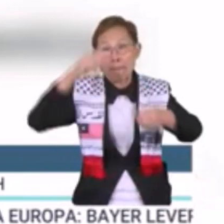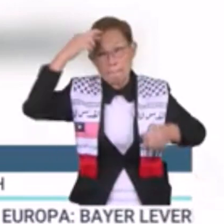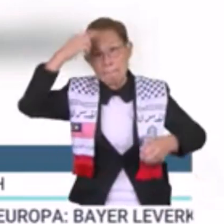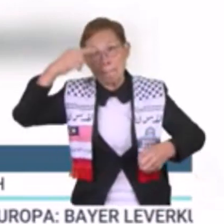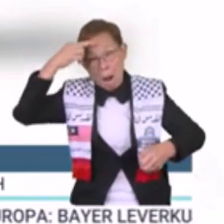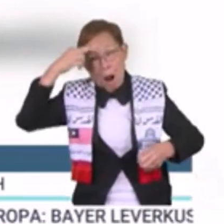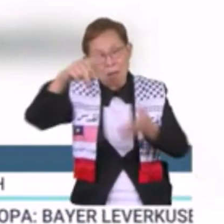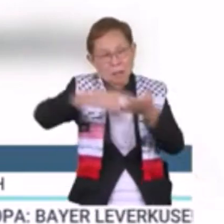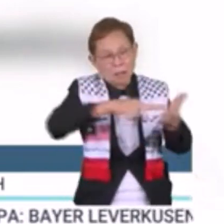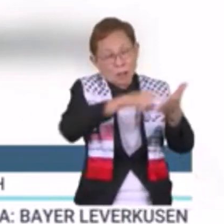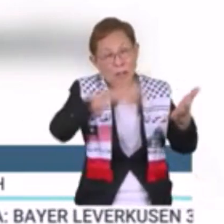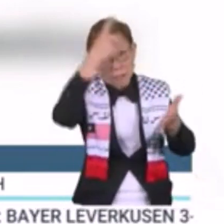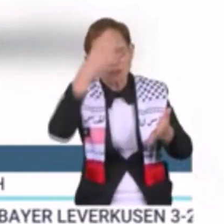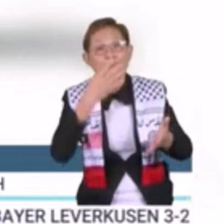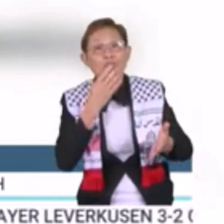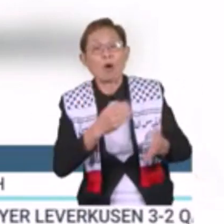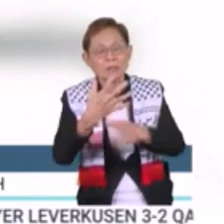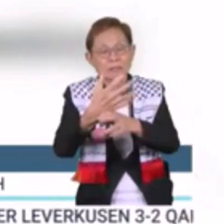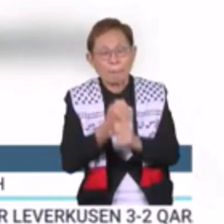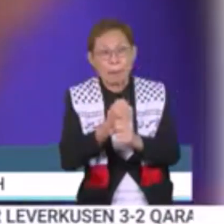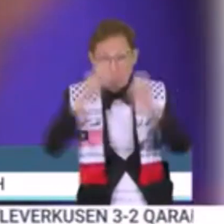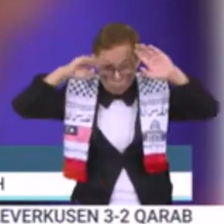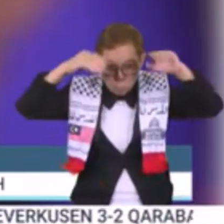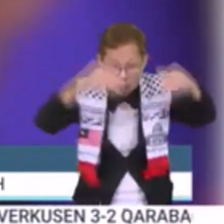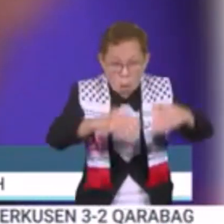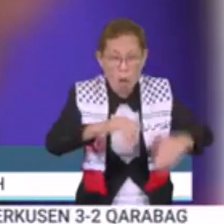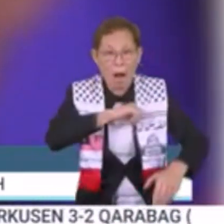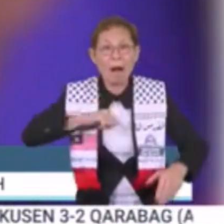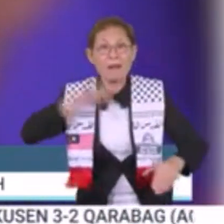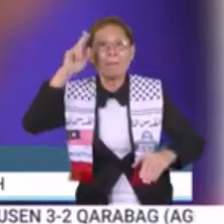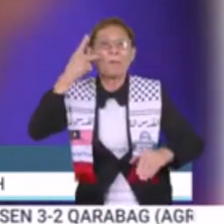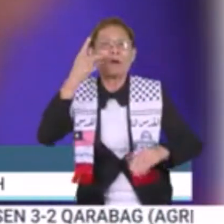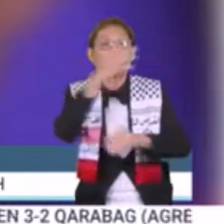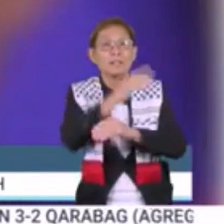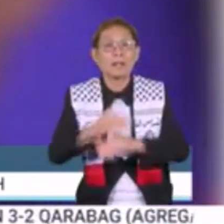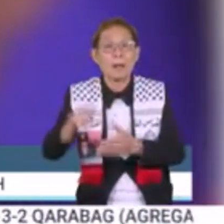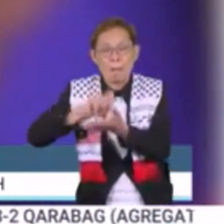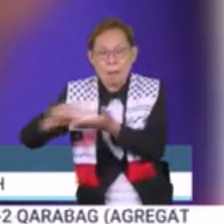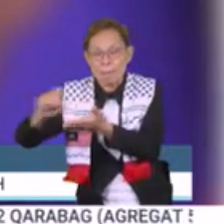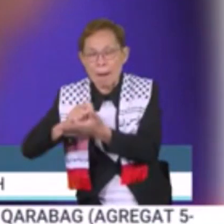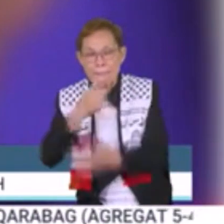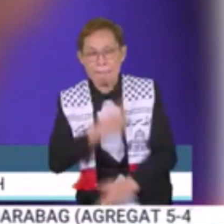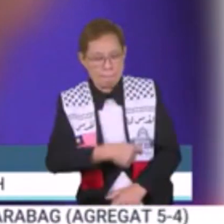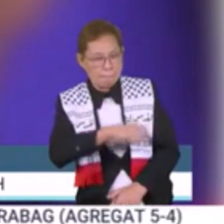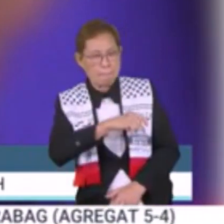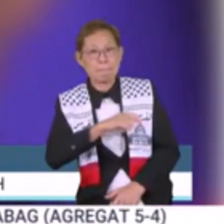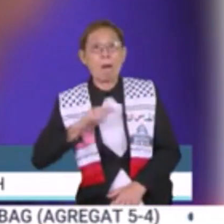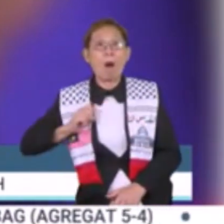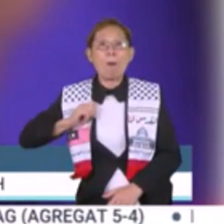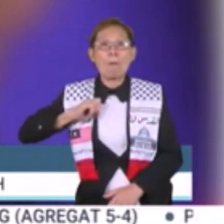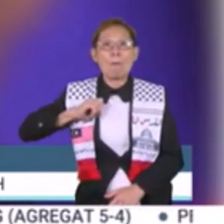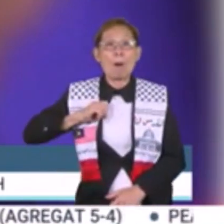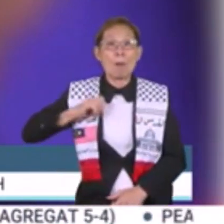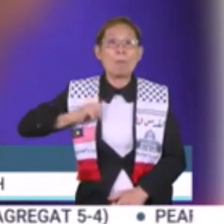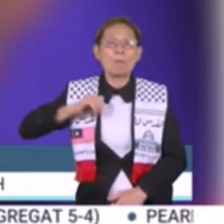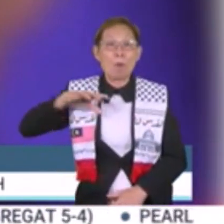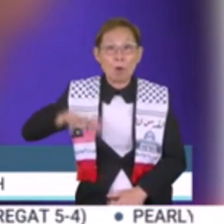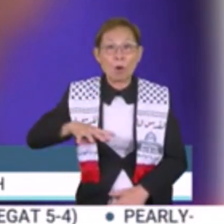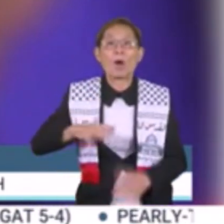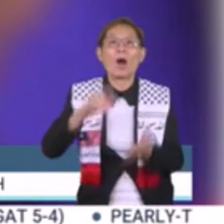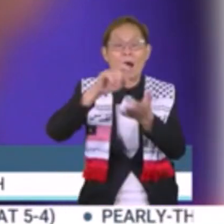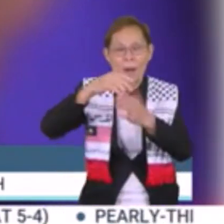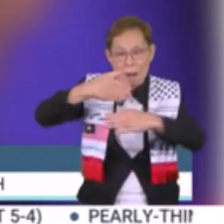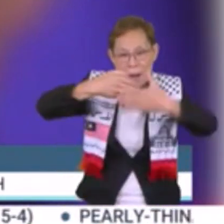sementara itu kritikan Datuk Seri Anwar turut mendapat perhatian ahli politik dan pengarang Portugis Bruno masas